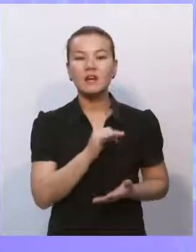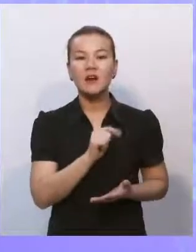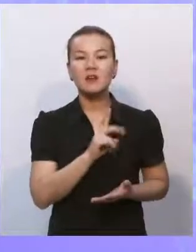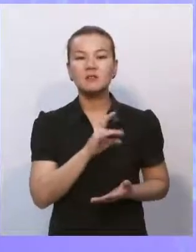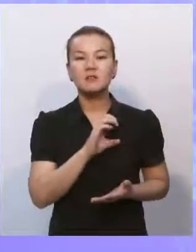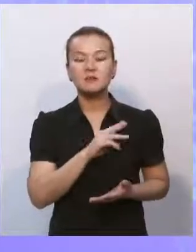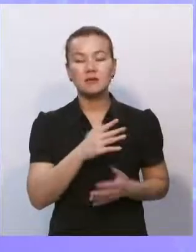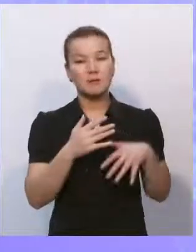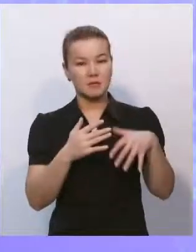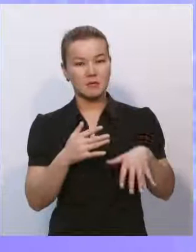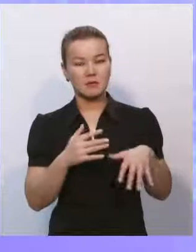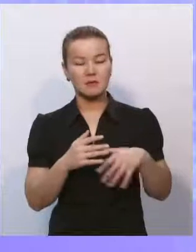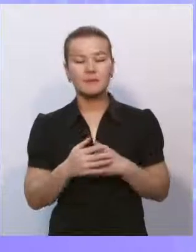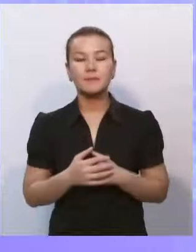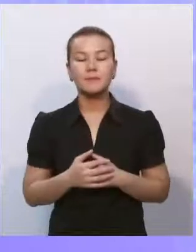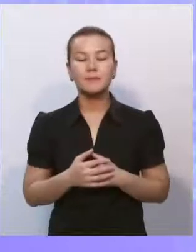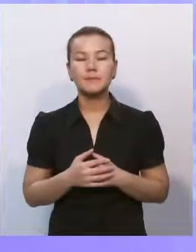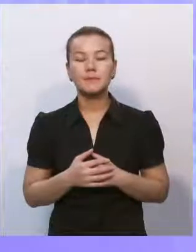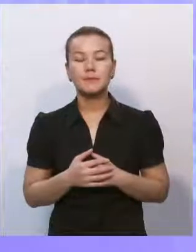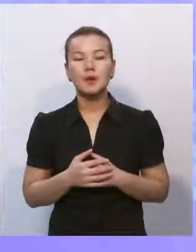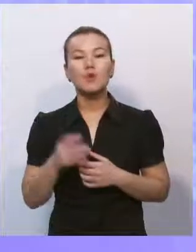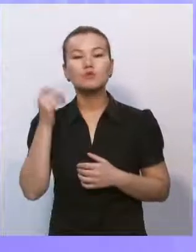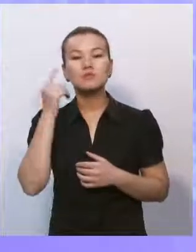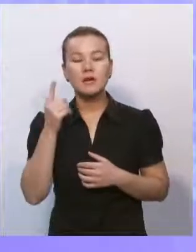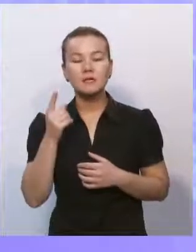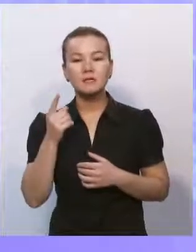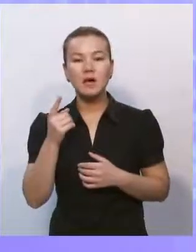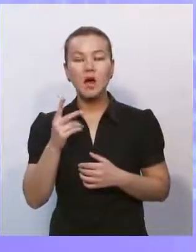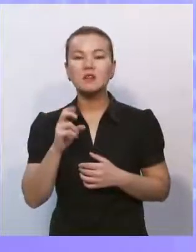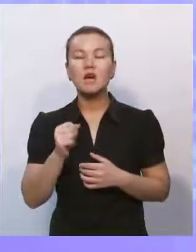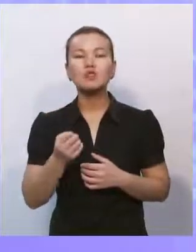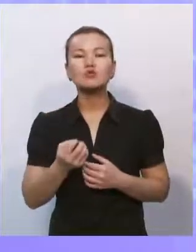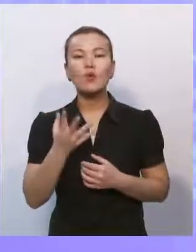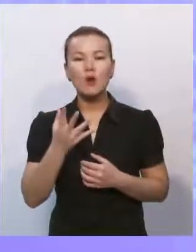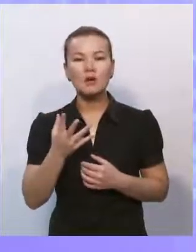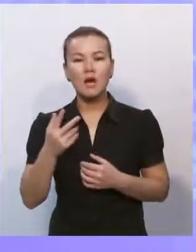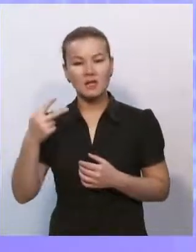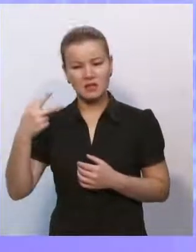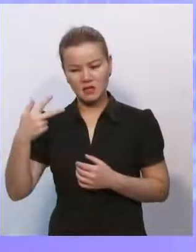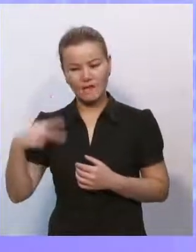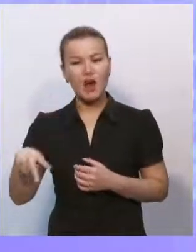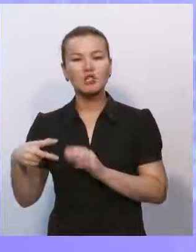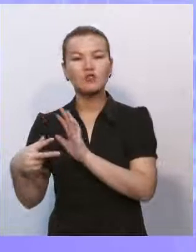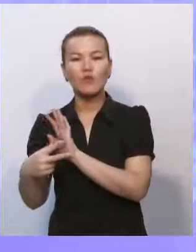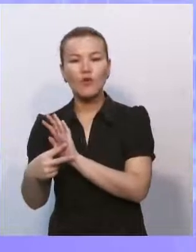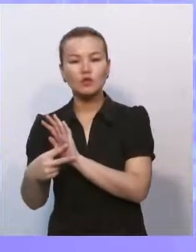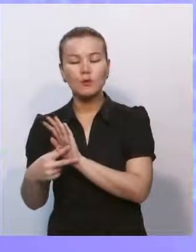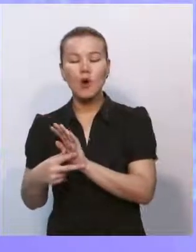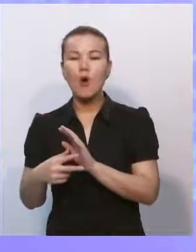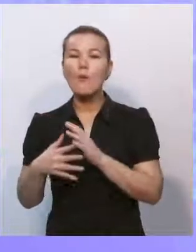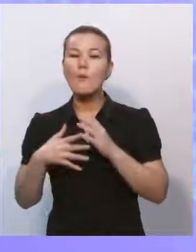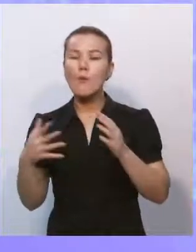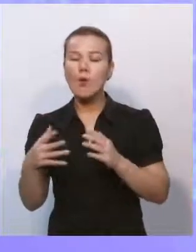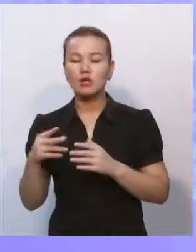50 узнайте насколько 28 больше